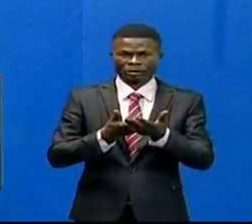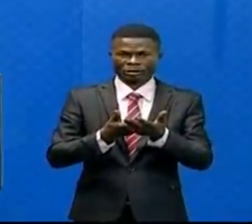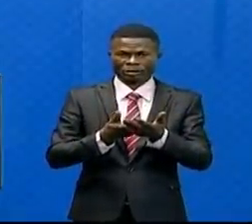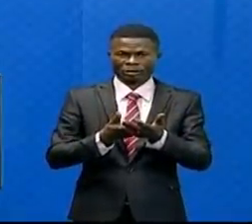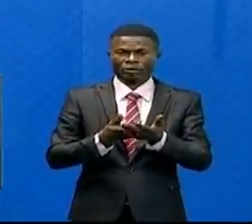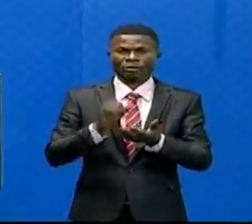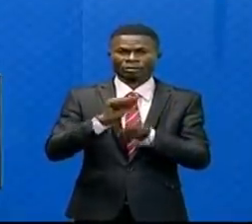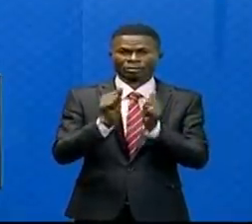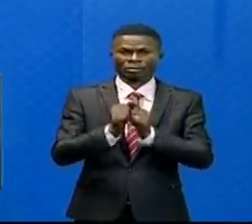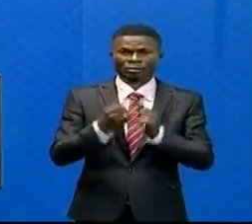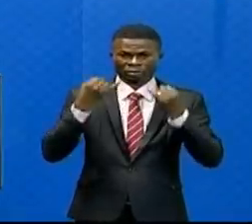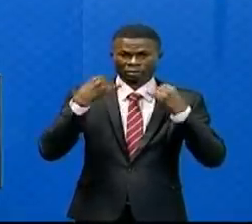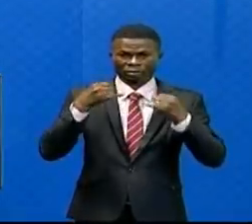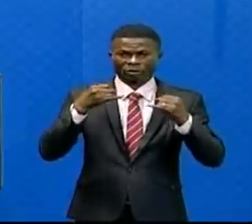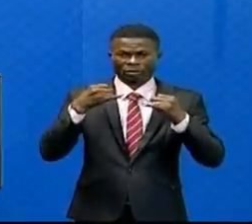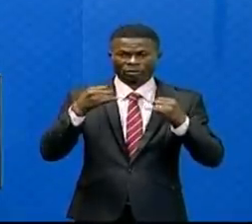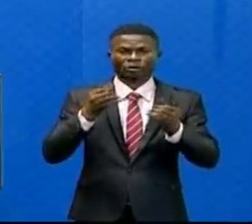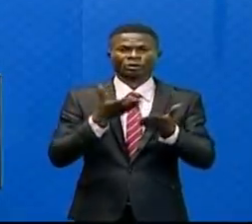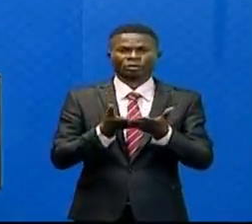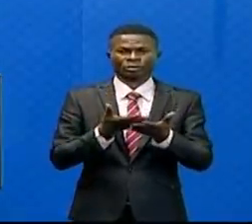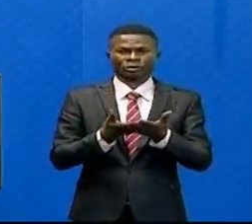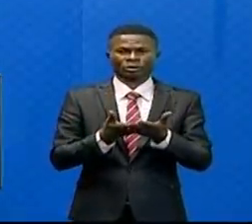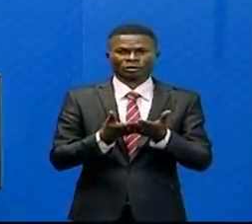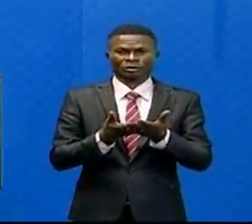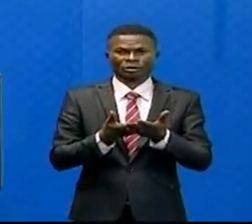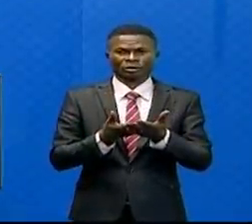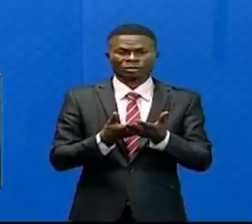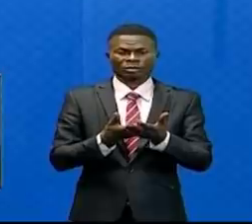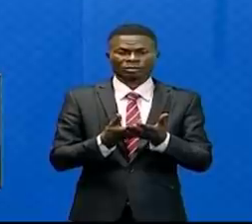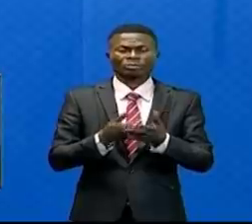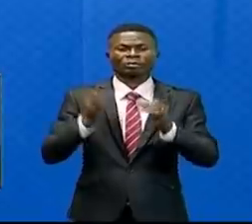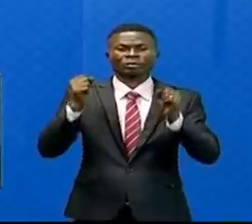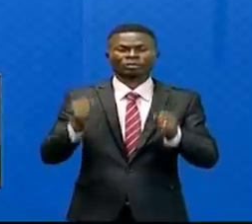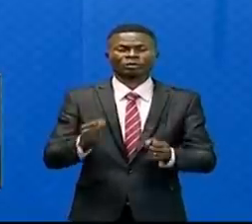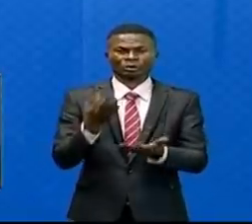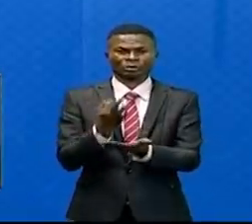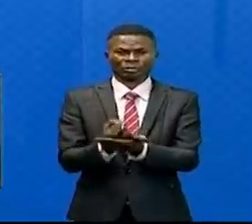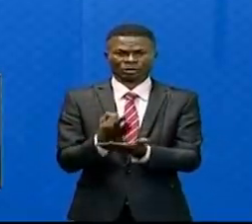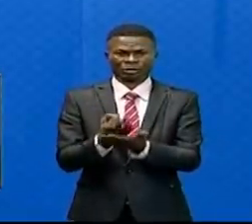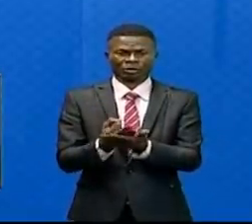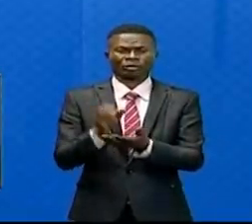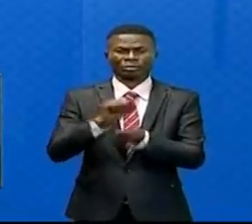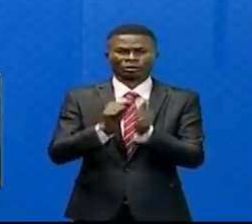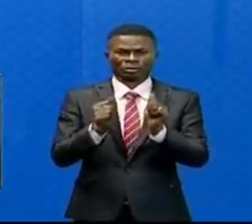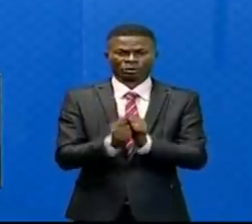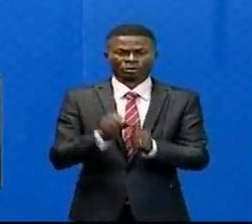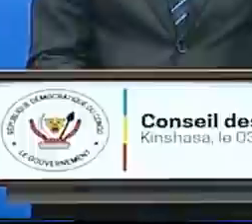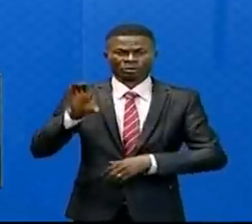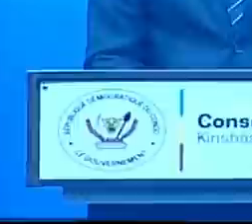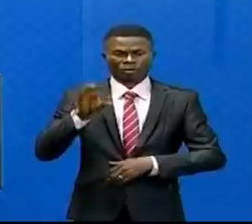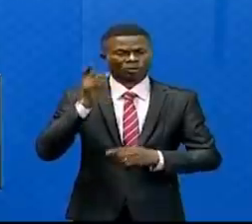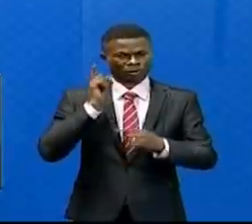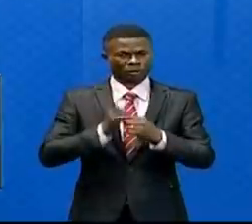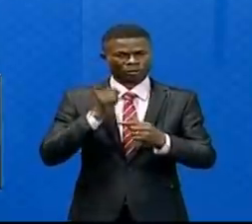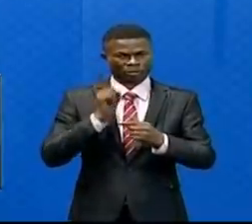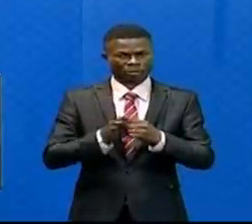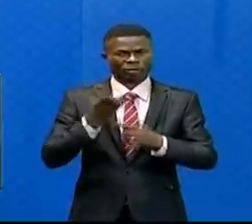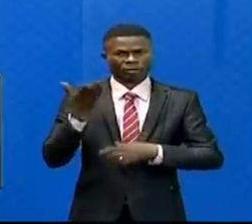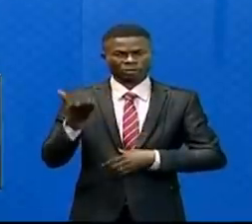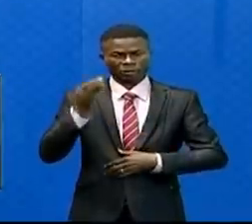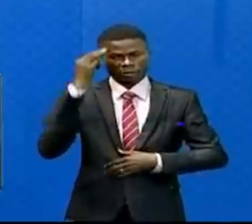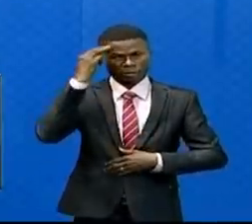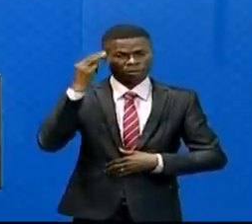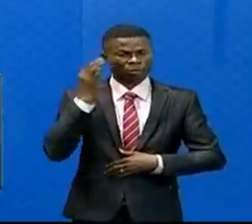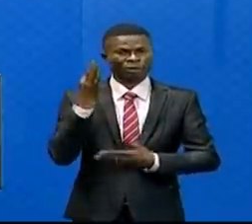Toujours sur ces chapitres de points d'information, stabilité financière et situation des banques en difficulté, le ministre